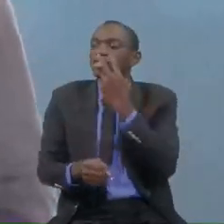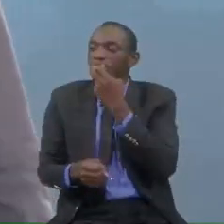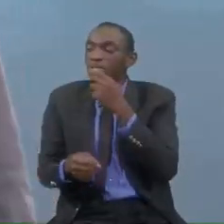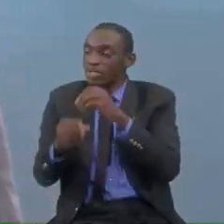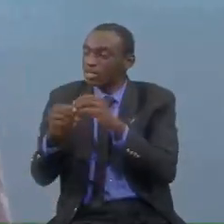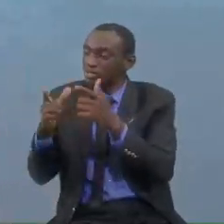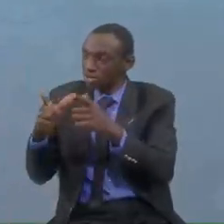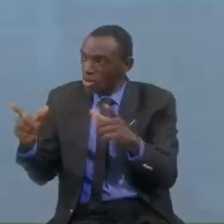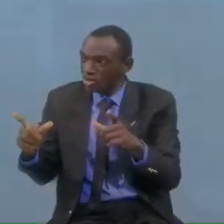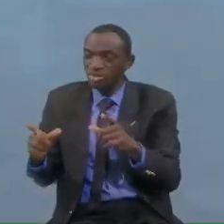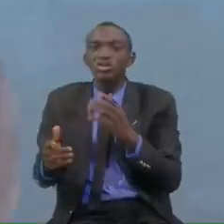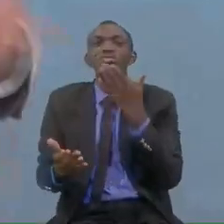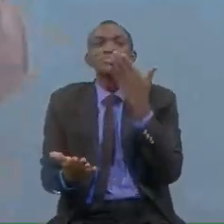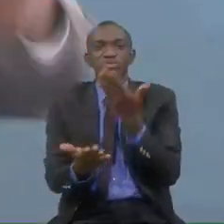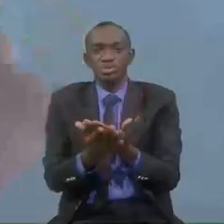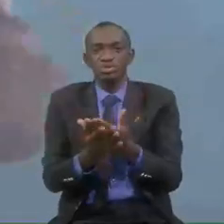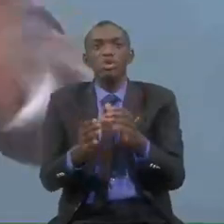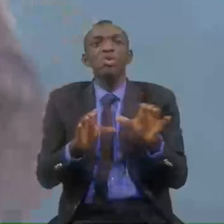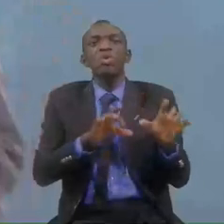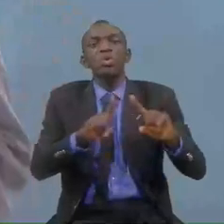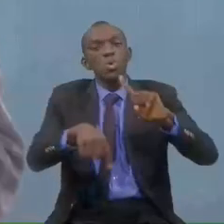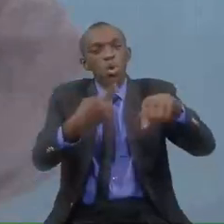c'est bon. Mais aller au-delà de cela.